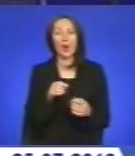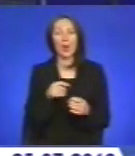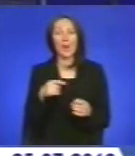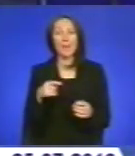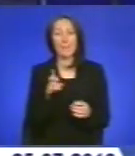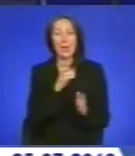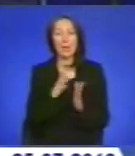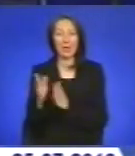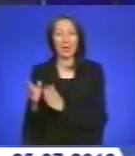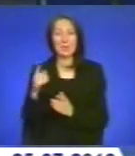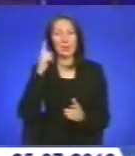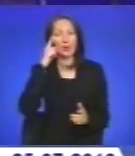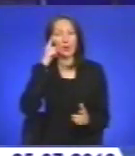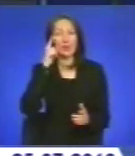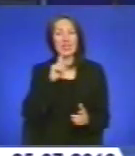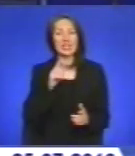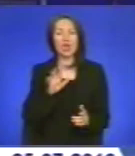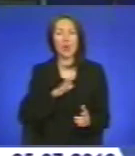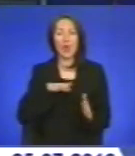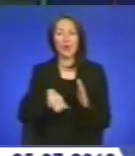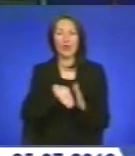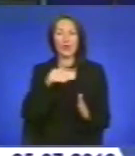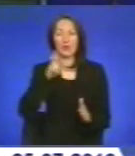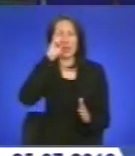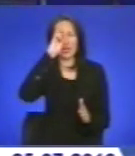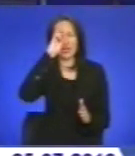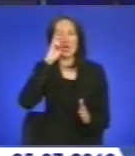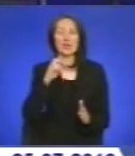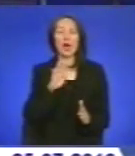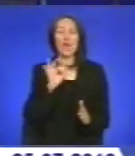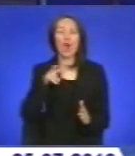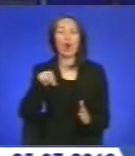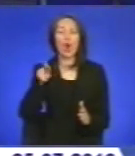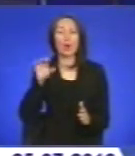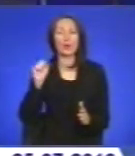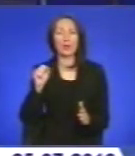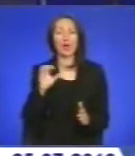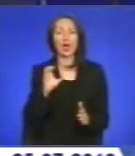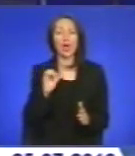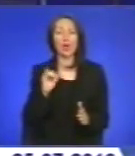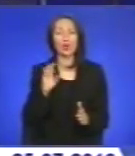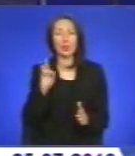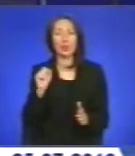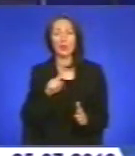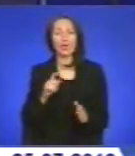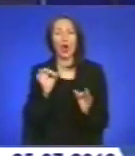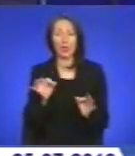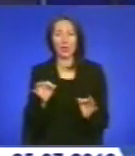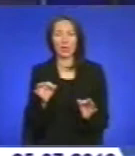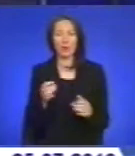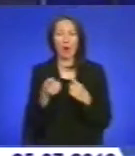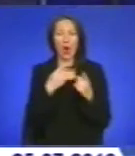бібліотеці. Міркували про те, чи був вибір князя Володимира суб'єктивним, чи все-таки об'єктивним. Говорили про